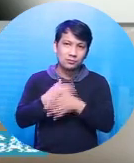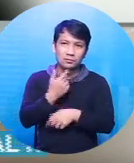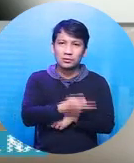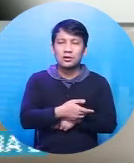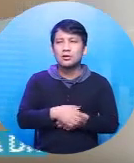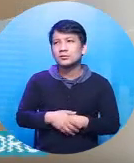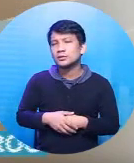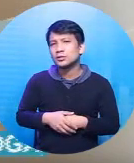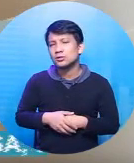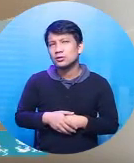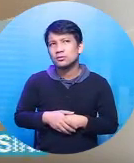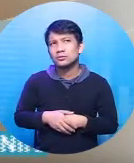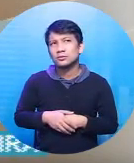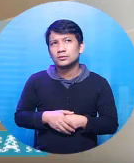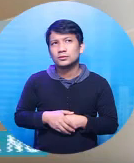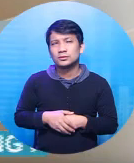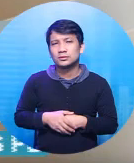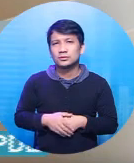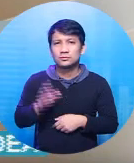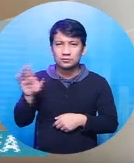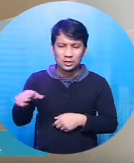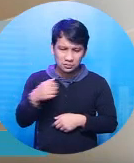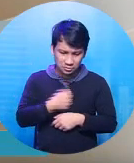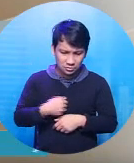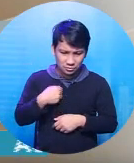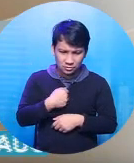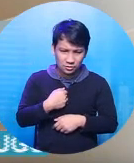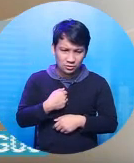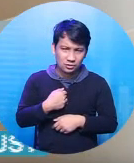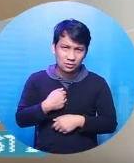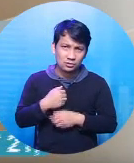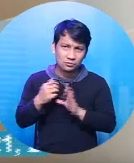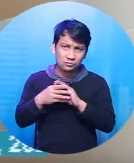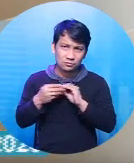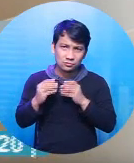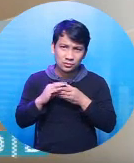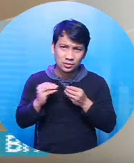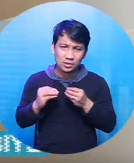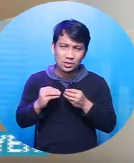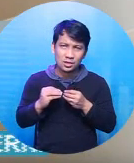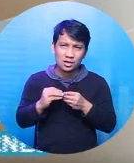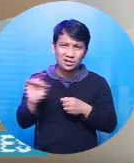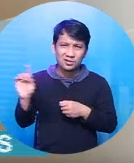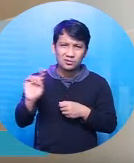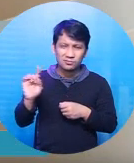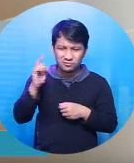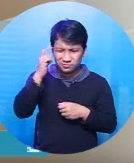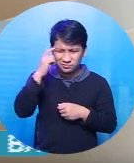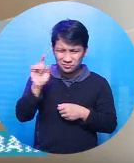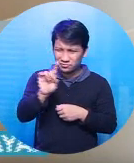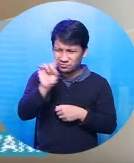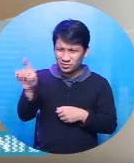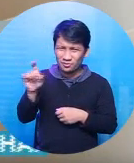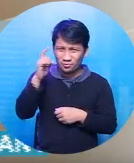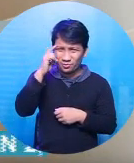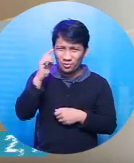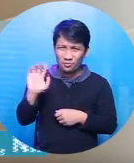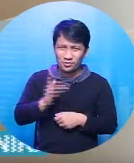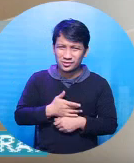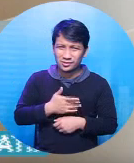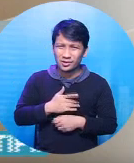Okay. Now, pasensya na ha sa tanong kong ito. Ano ang